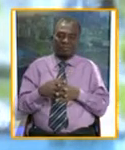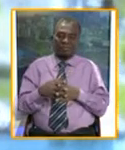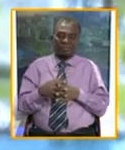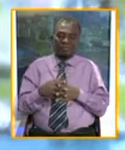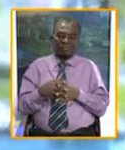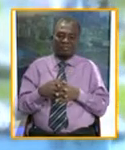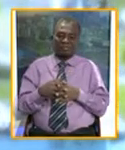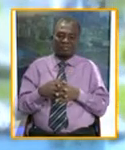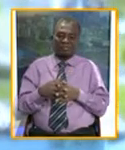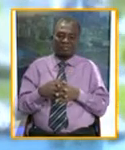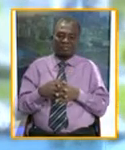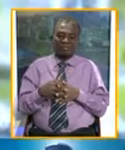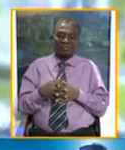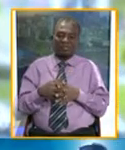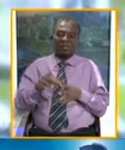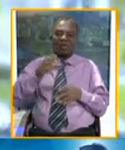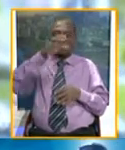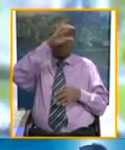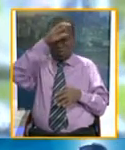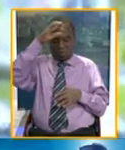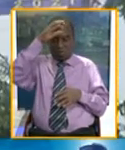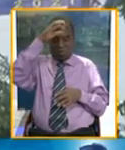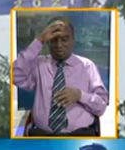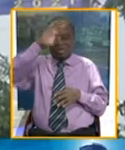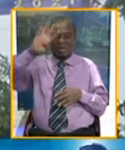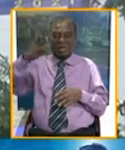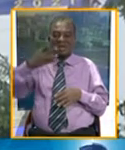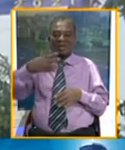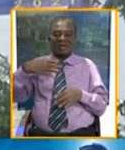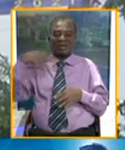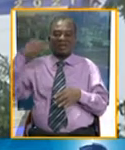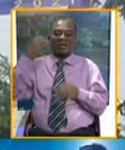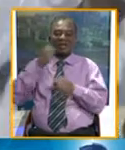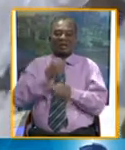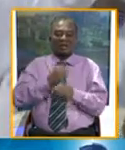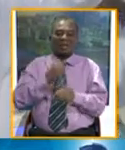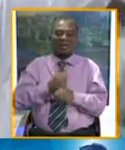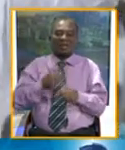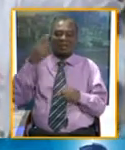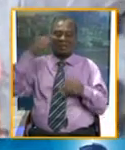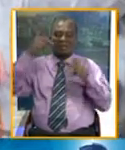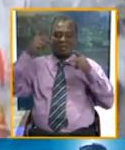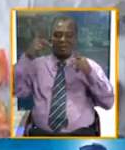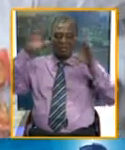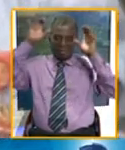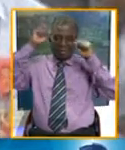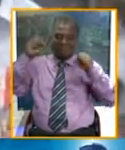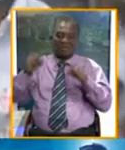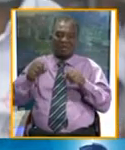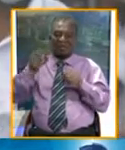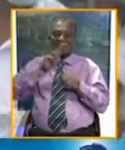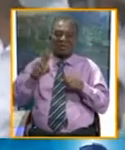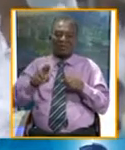Au Congo, Brazzaville, vers un quatrième mandat pour le président Denis Sassou Nguesso. En effet, selon les